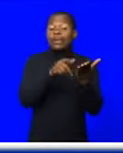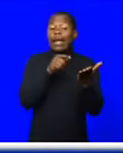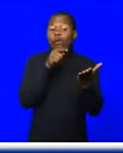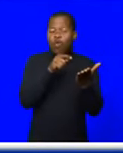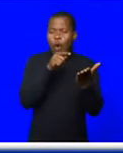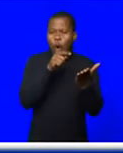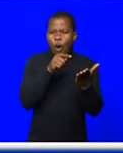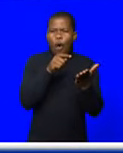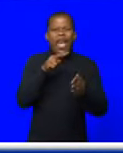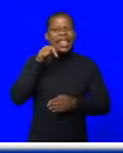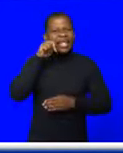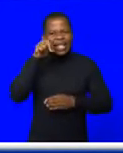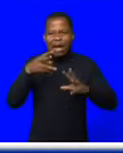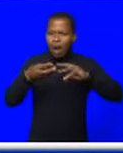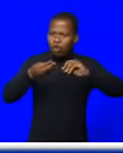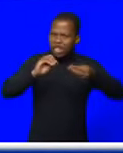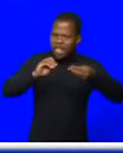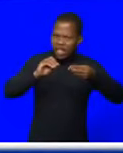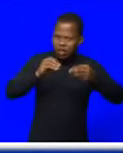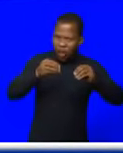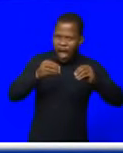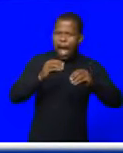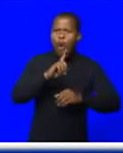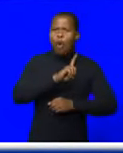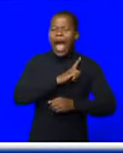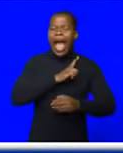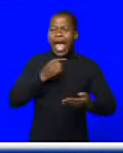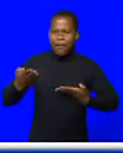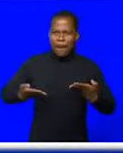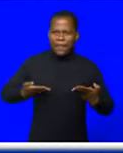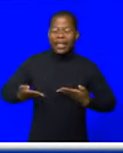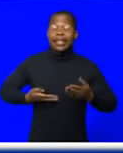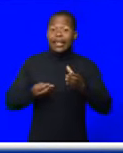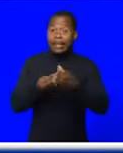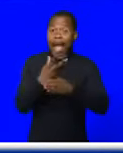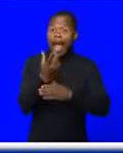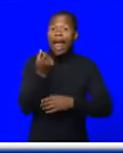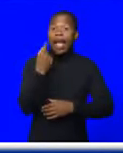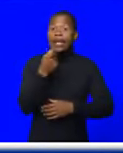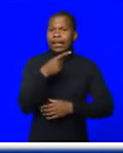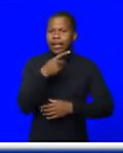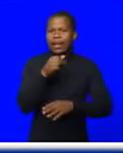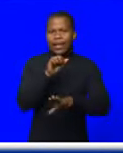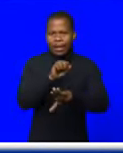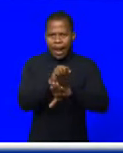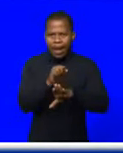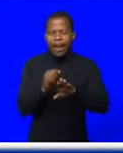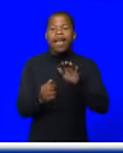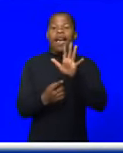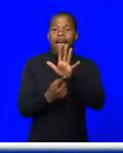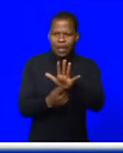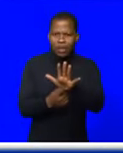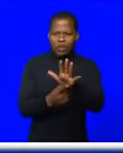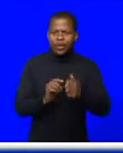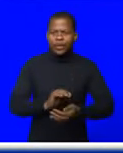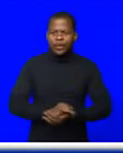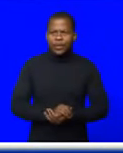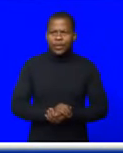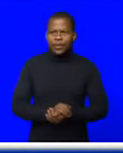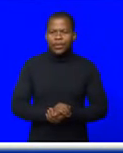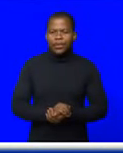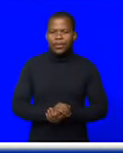silive kulokufuna ukuthi si improve ku ease of doing business. Lokufaka ekhathi